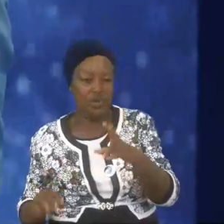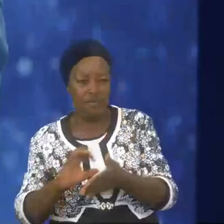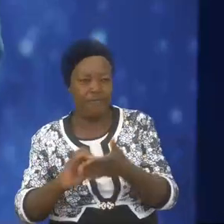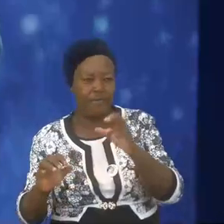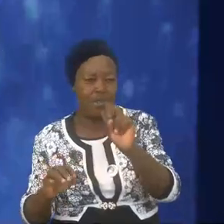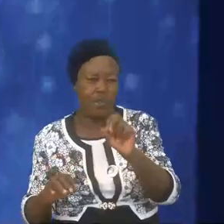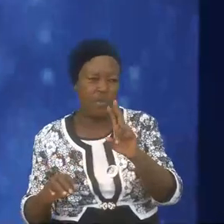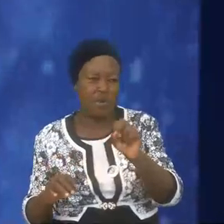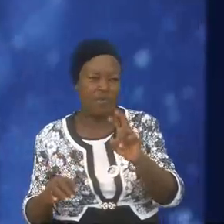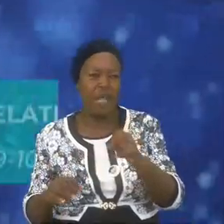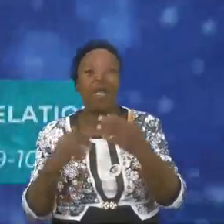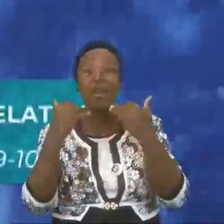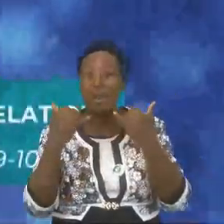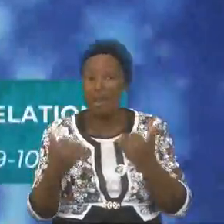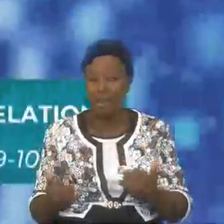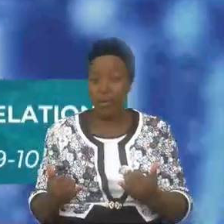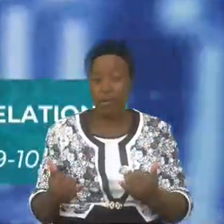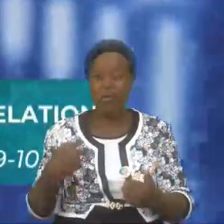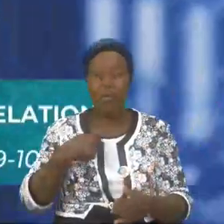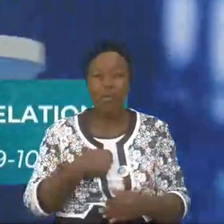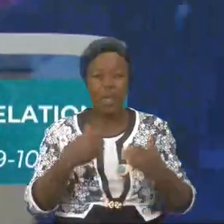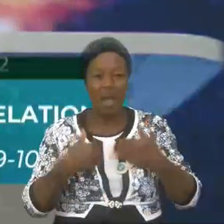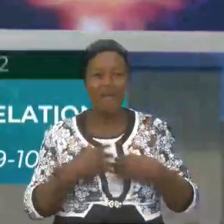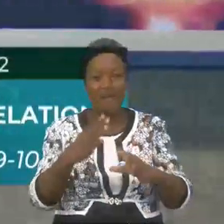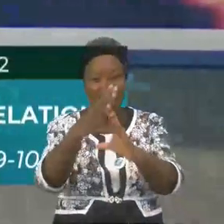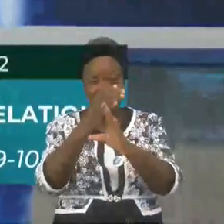même les profondeurs de Dieu. Verset 12. Or,